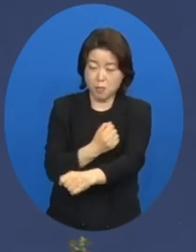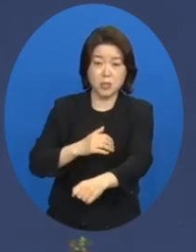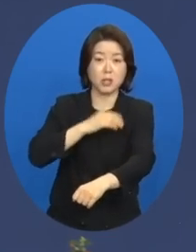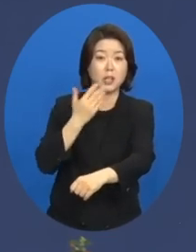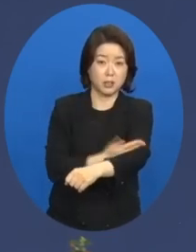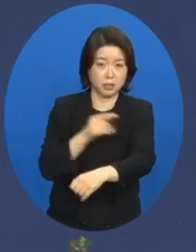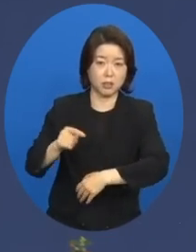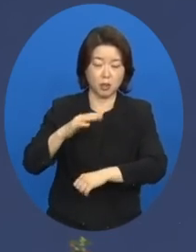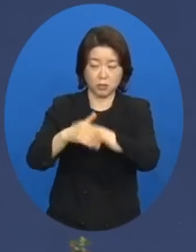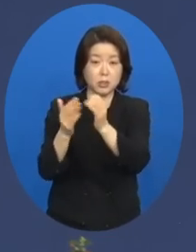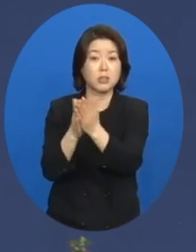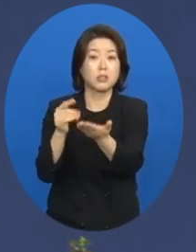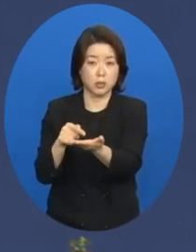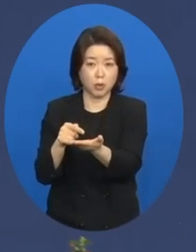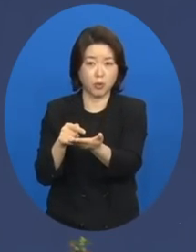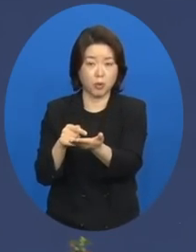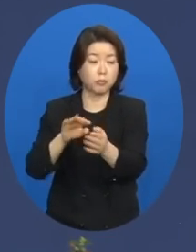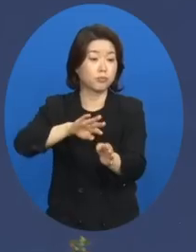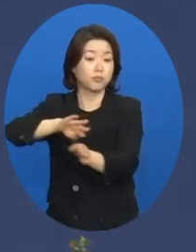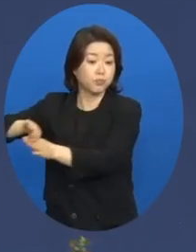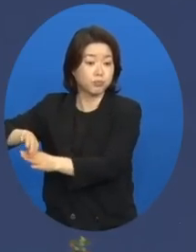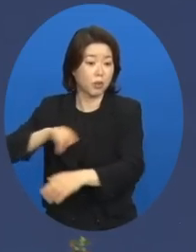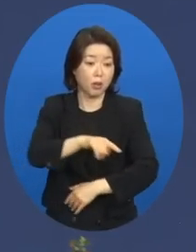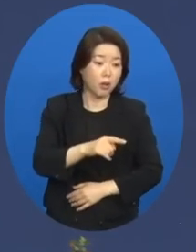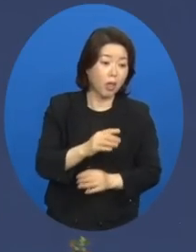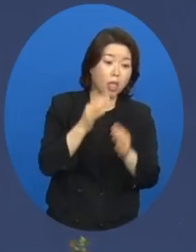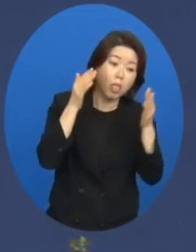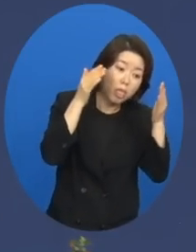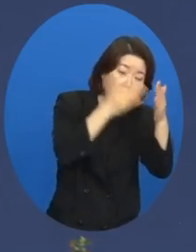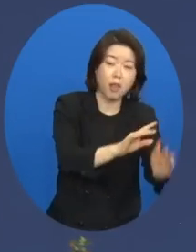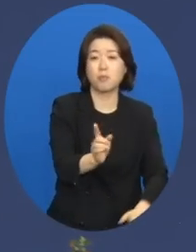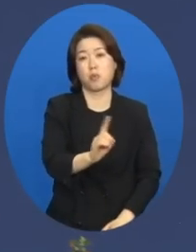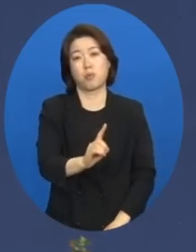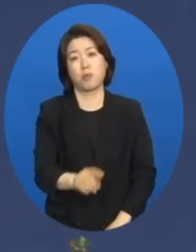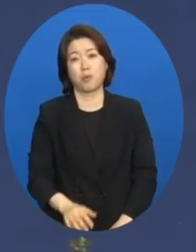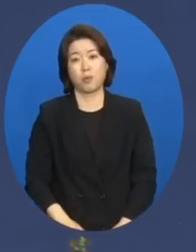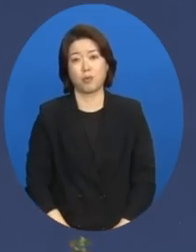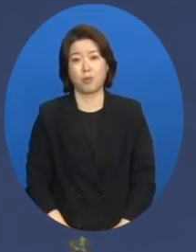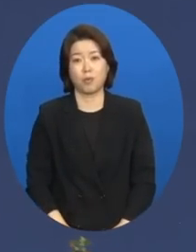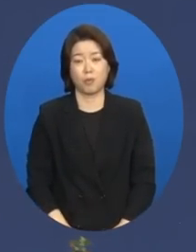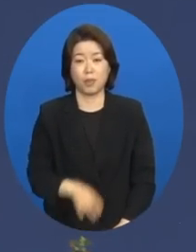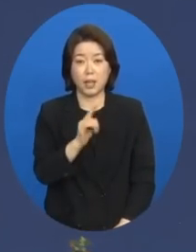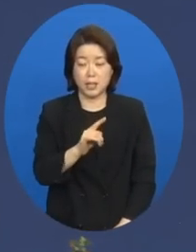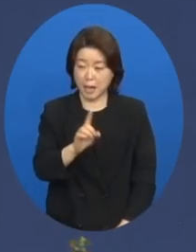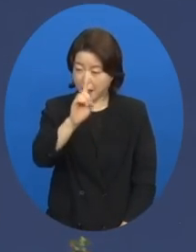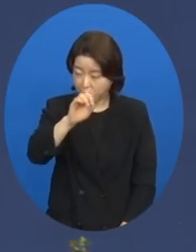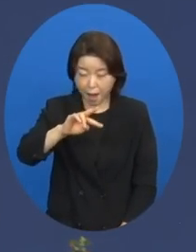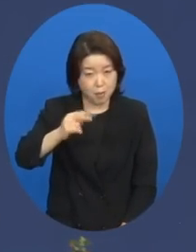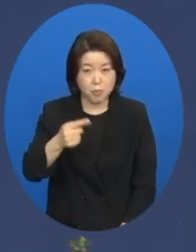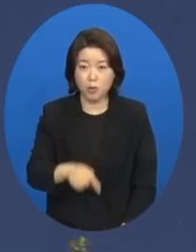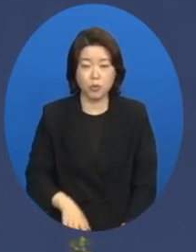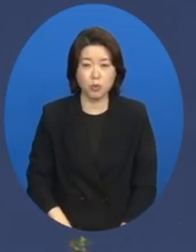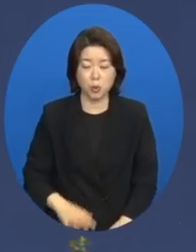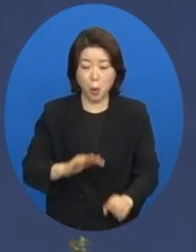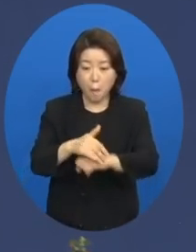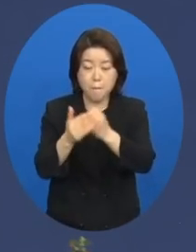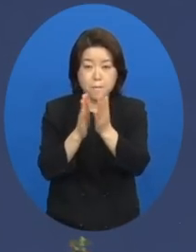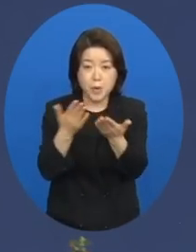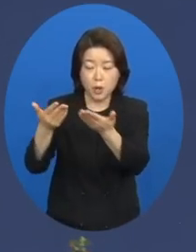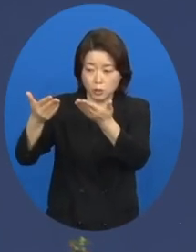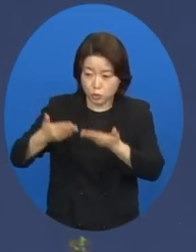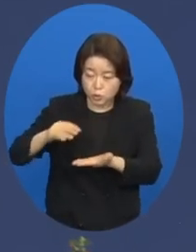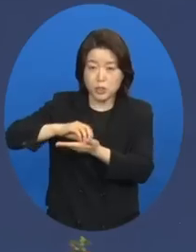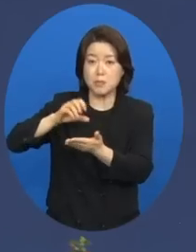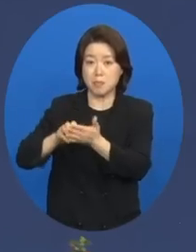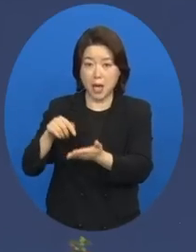이 성경 이거 제껴놓고 뭐에 녹슬 팔 게 있냐 말이에요. 이걸 한 번도 그렇게 복음 성경을 주신